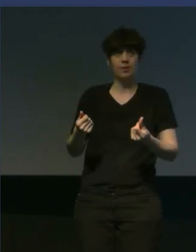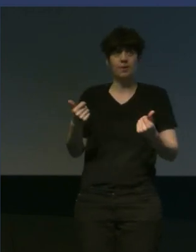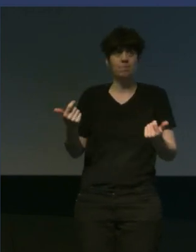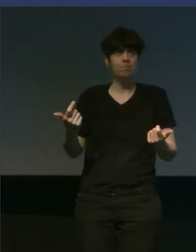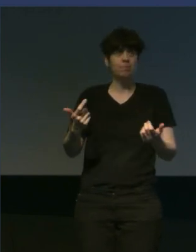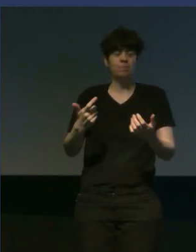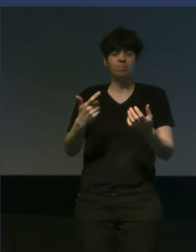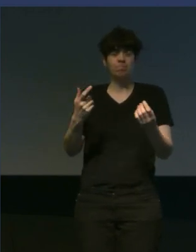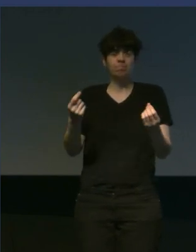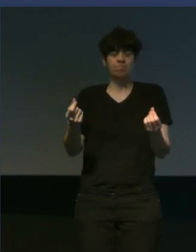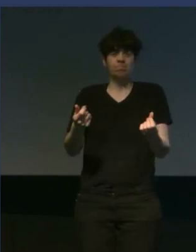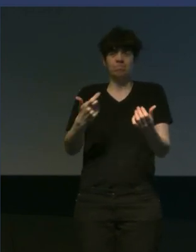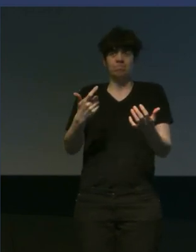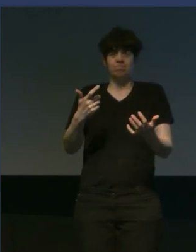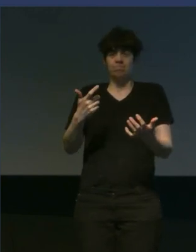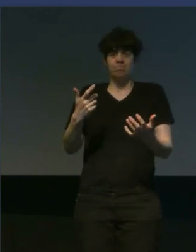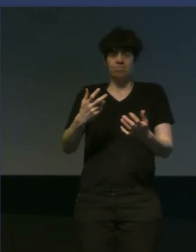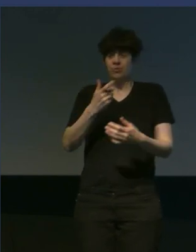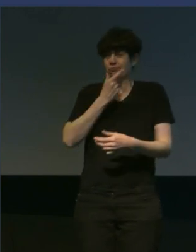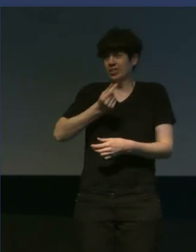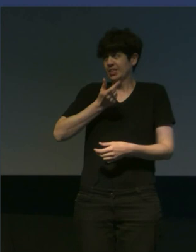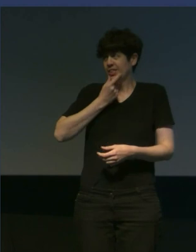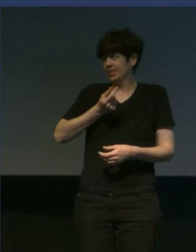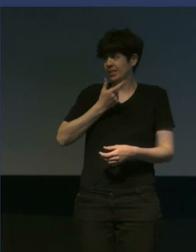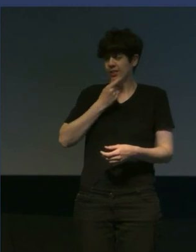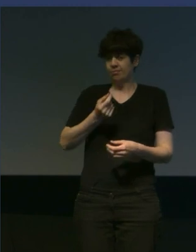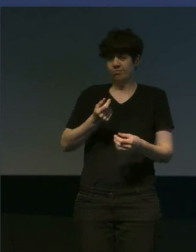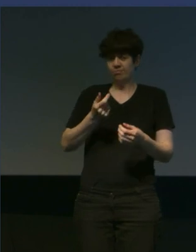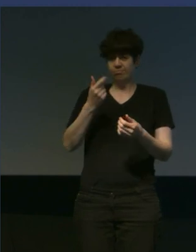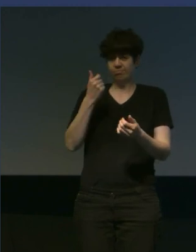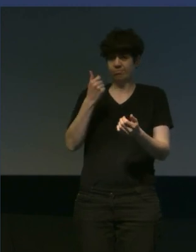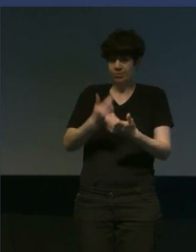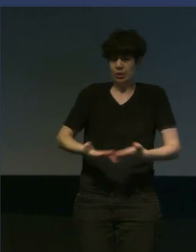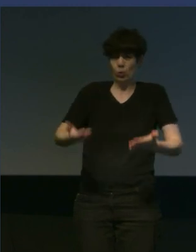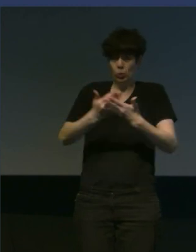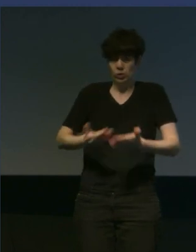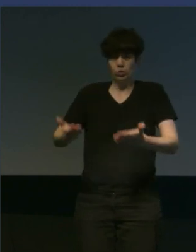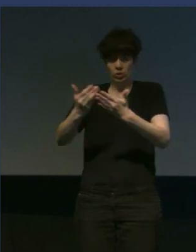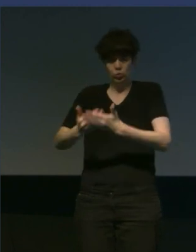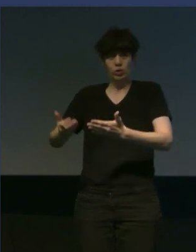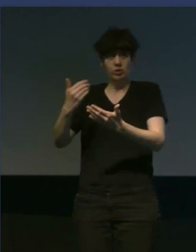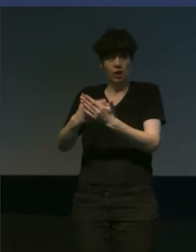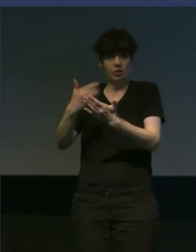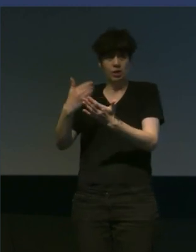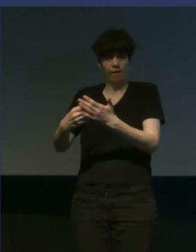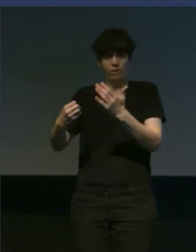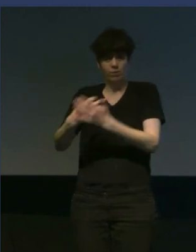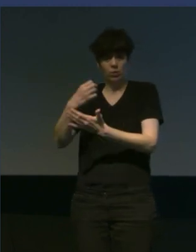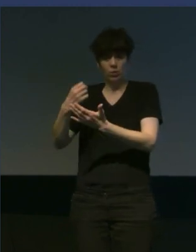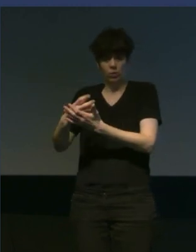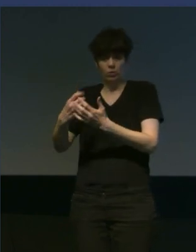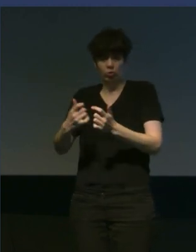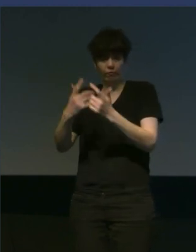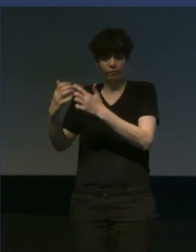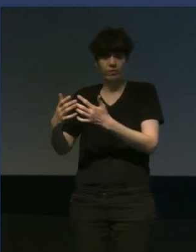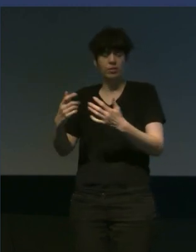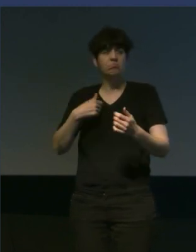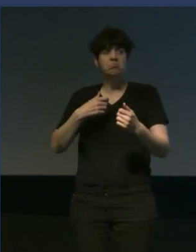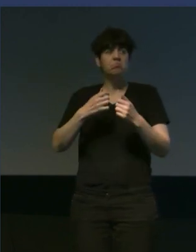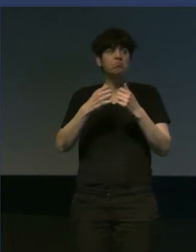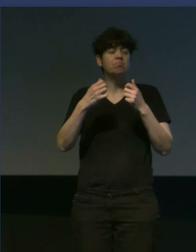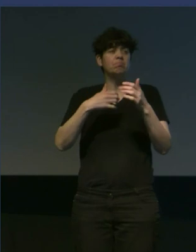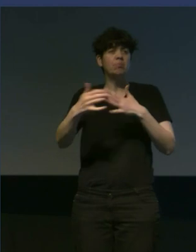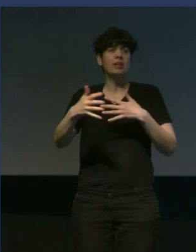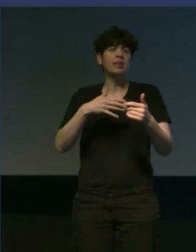en fait, c'est juste facile. On a un enchaînement de faits. En fait, moi, je vois mon métier un peu comme quelqu'un